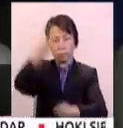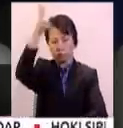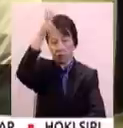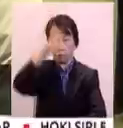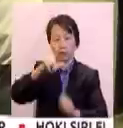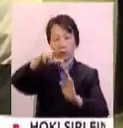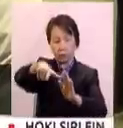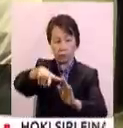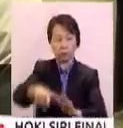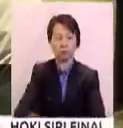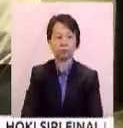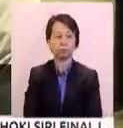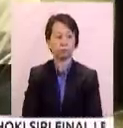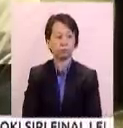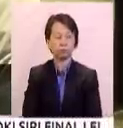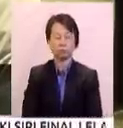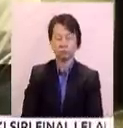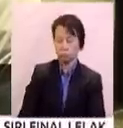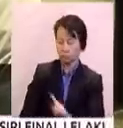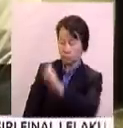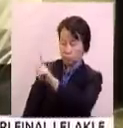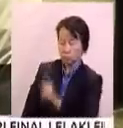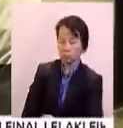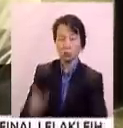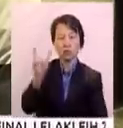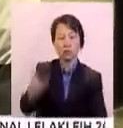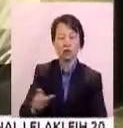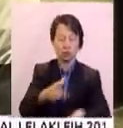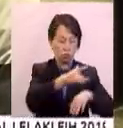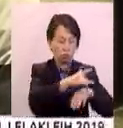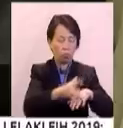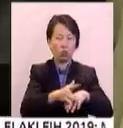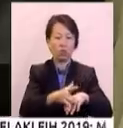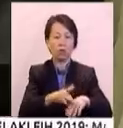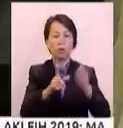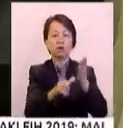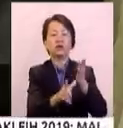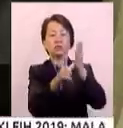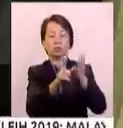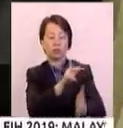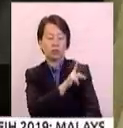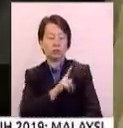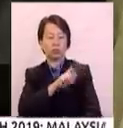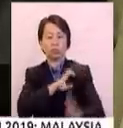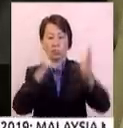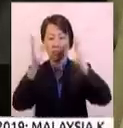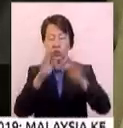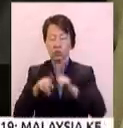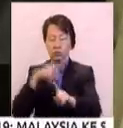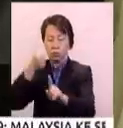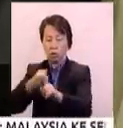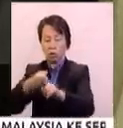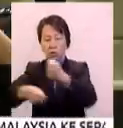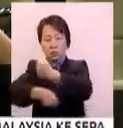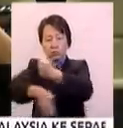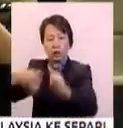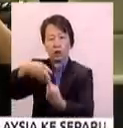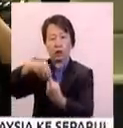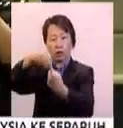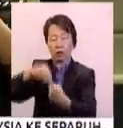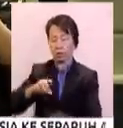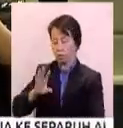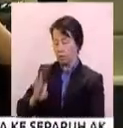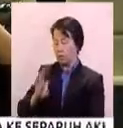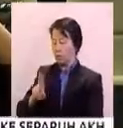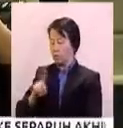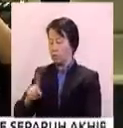nanti. Ditanya mengenai calon bagi mengisi kekosongan jawatan Timbalan Ketua Polis Negara dan Pengarah Cawangan Khas, Tan Sri Fuzi